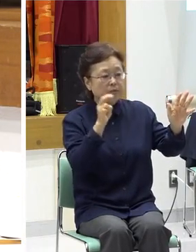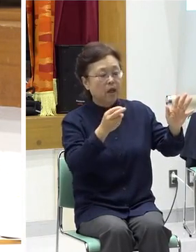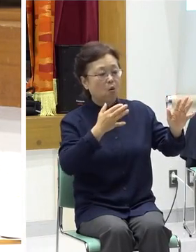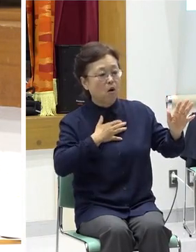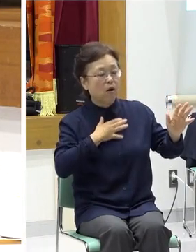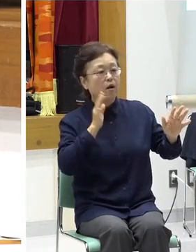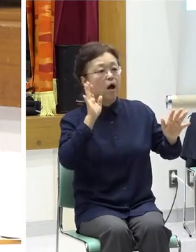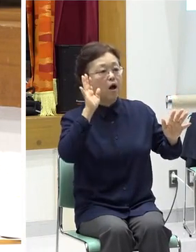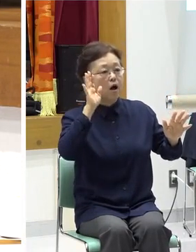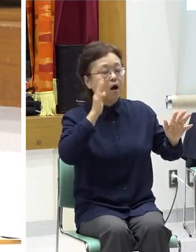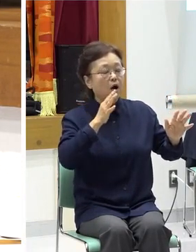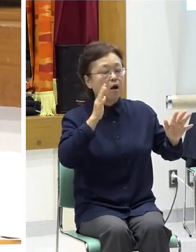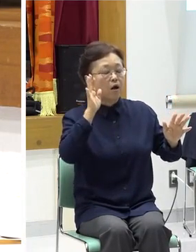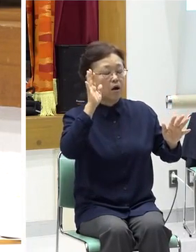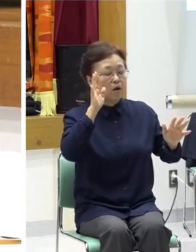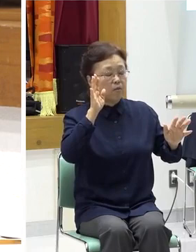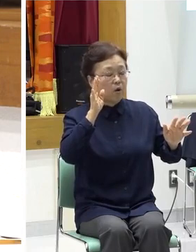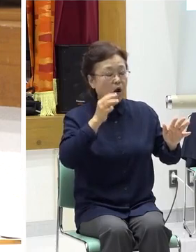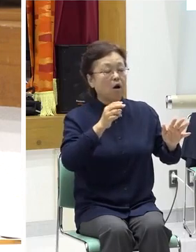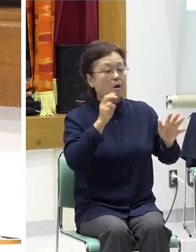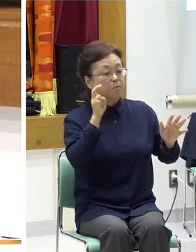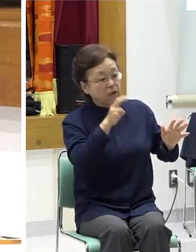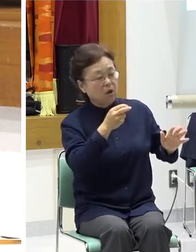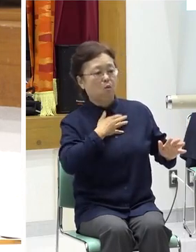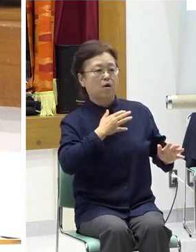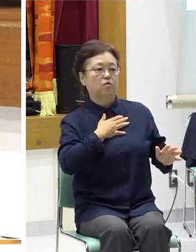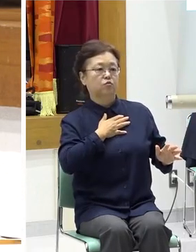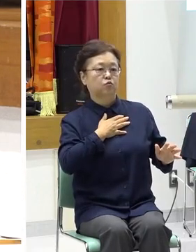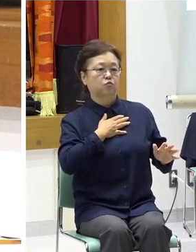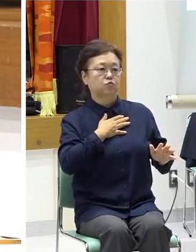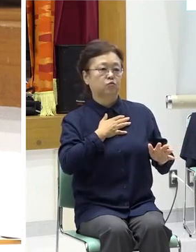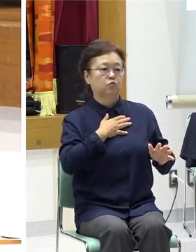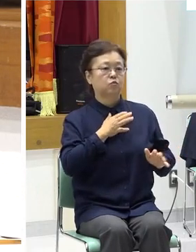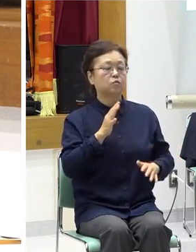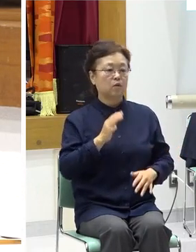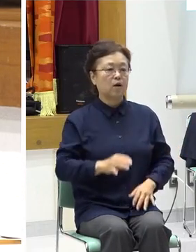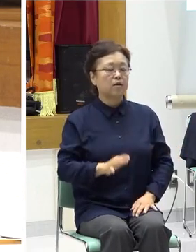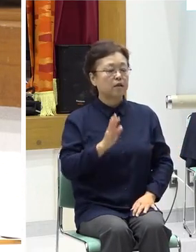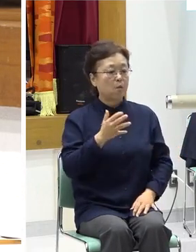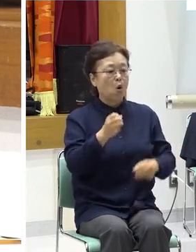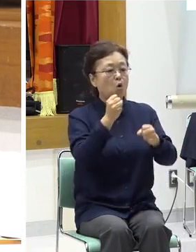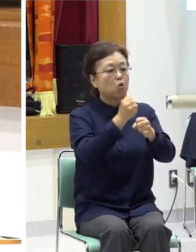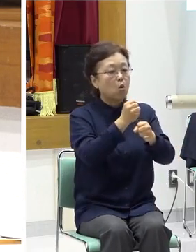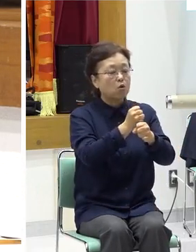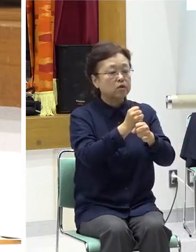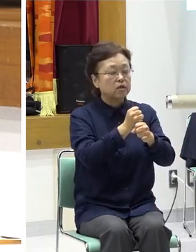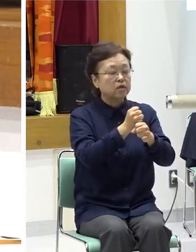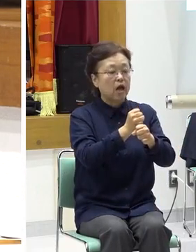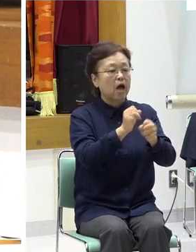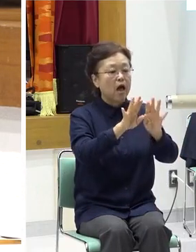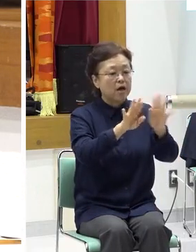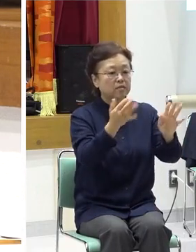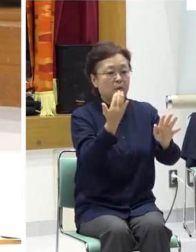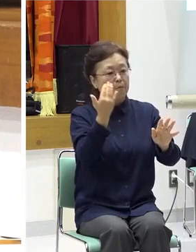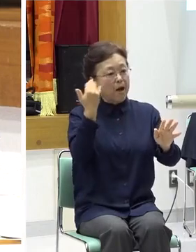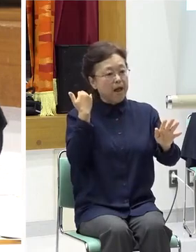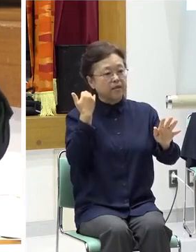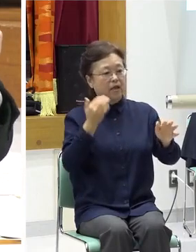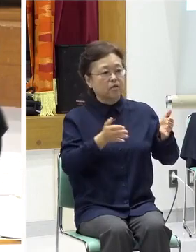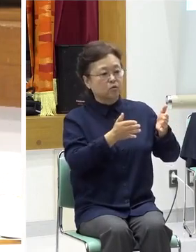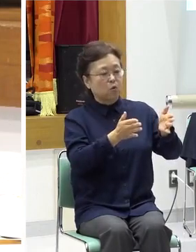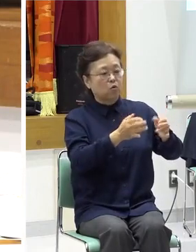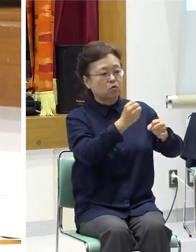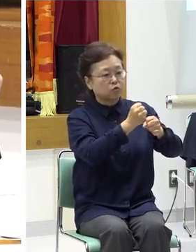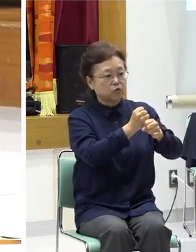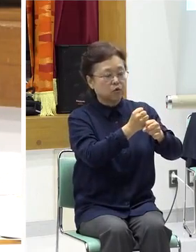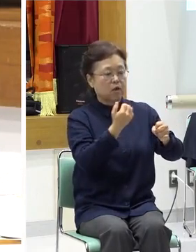まってから分かる場合が多かったりするんですけど、今回すごいなと思うのは工事が始まる前にね、そのことを知られて大阪